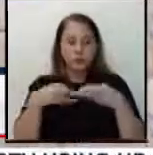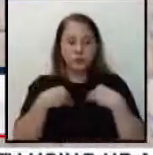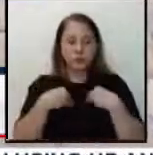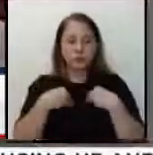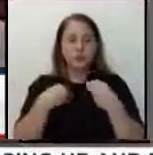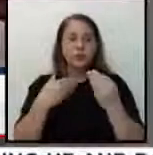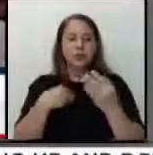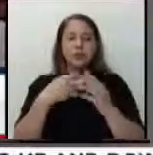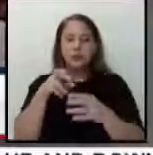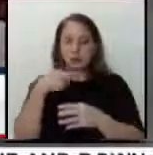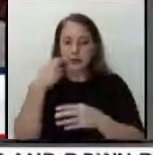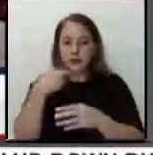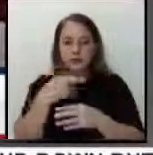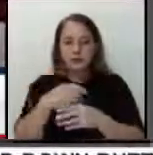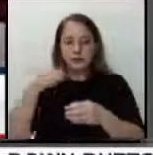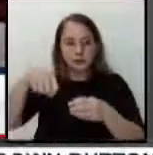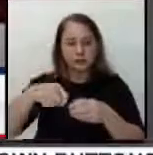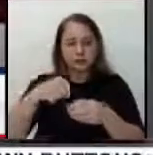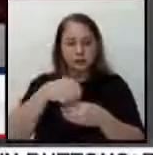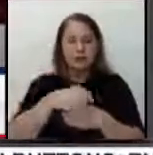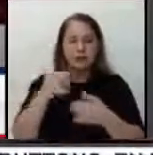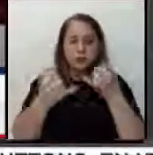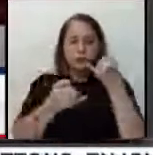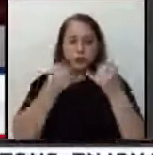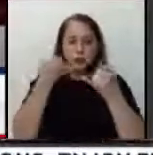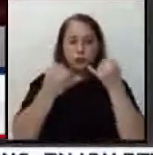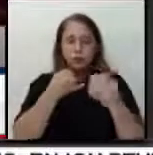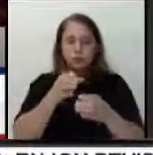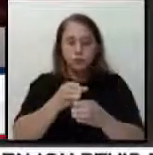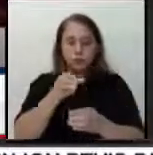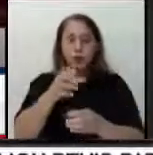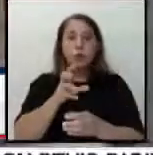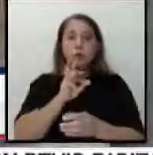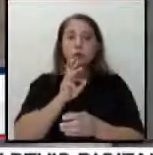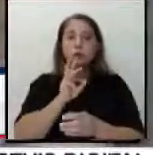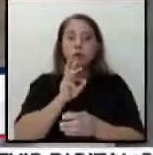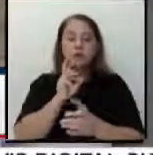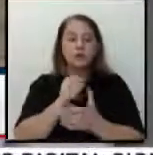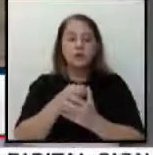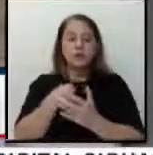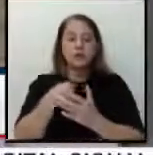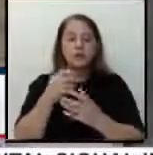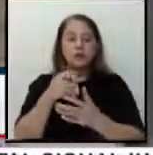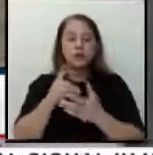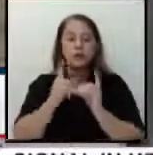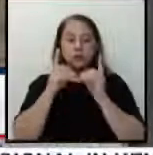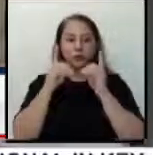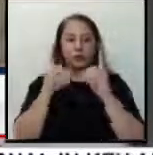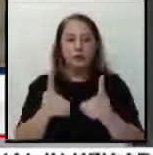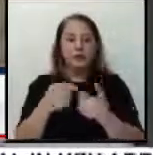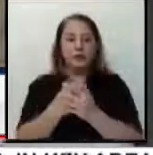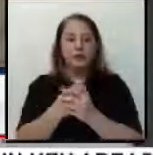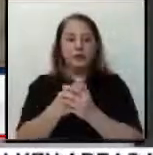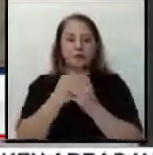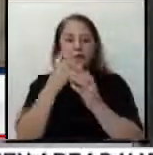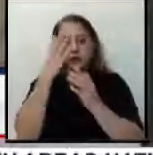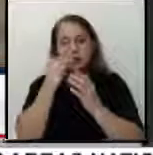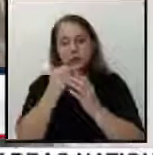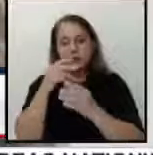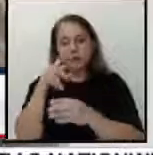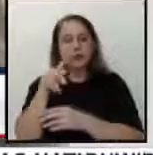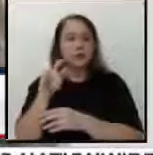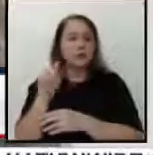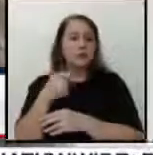bigas, canned goods, noodles at bottled waters. Nag-donate din ang DSWD ng sleeping kit sa mga lokal na